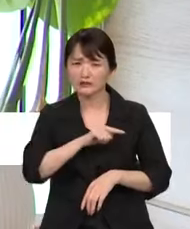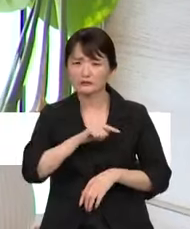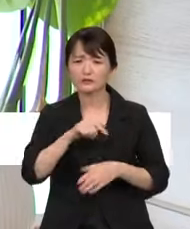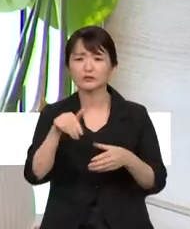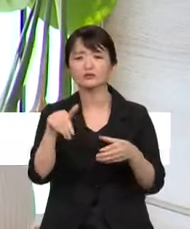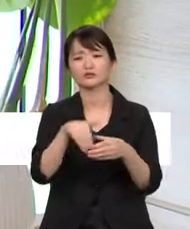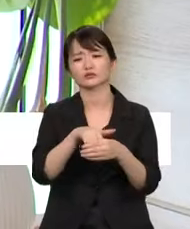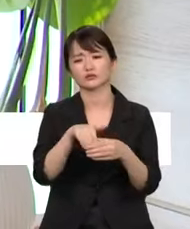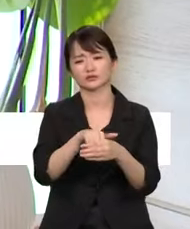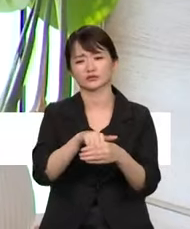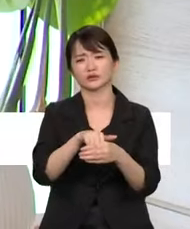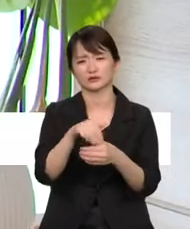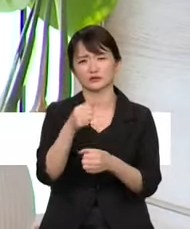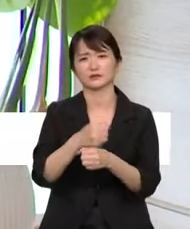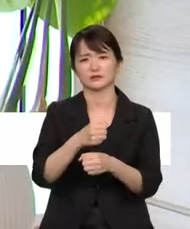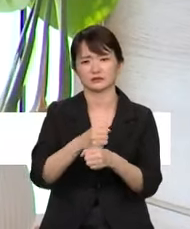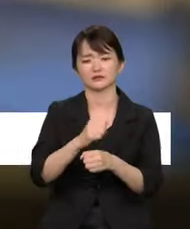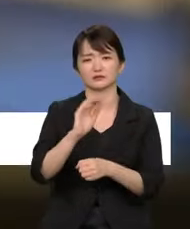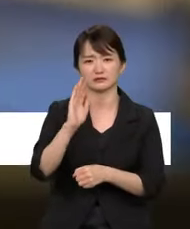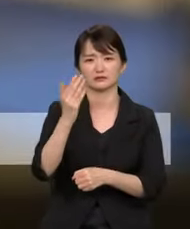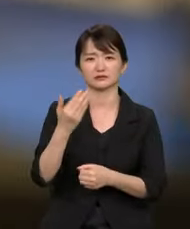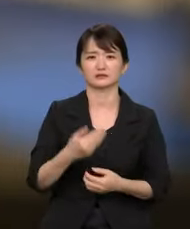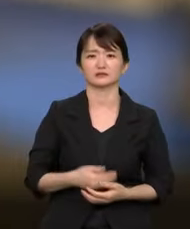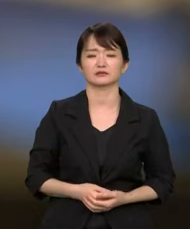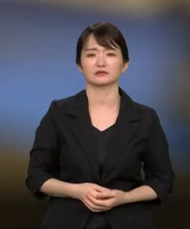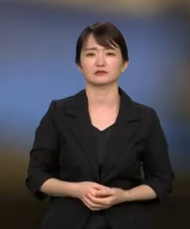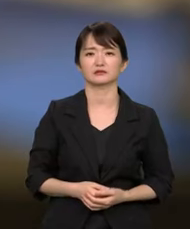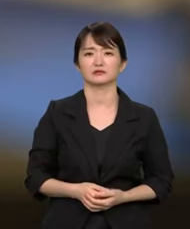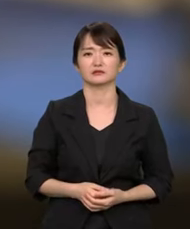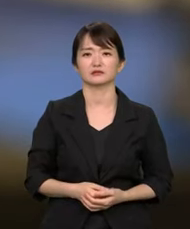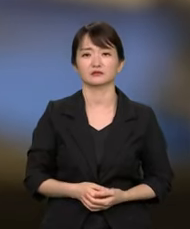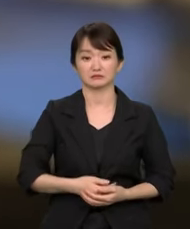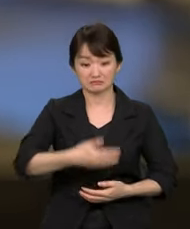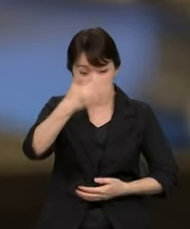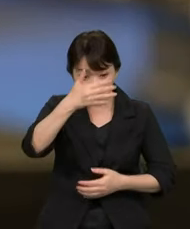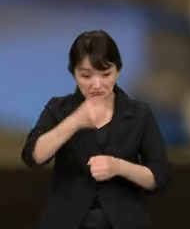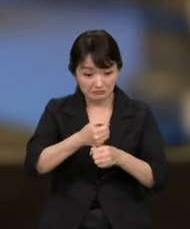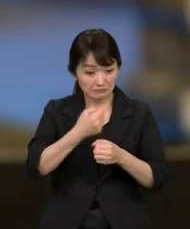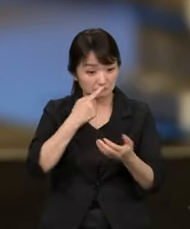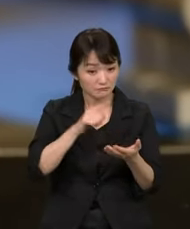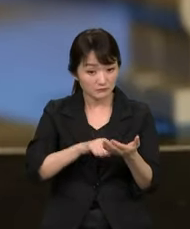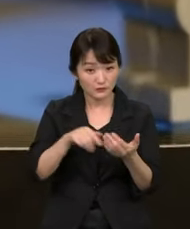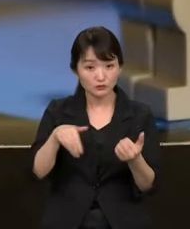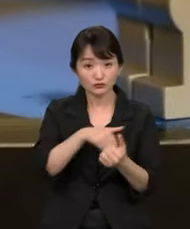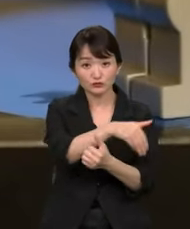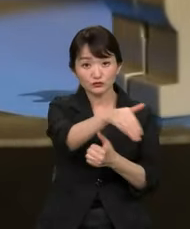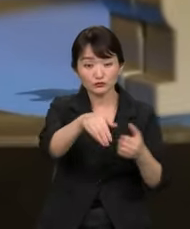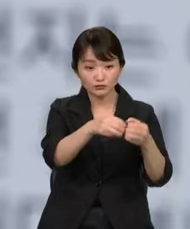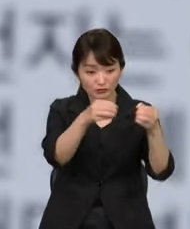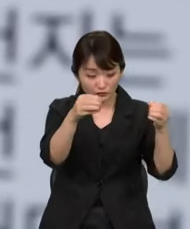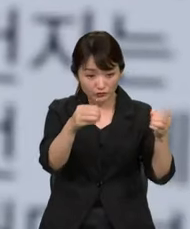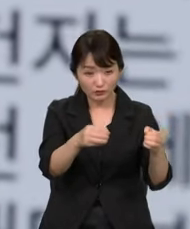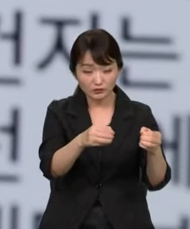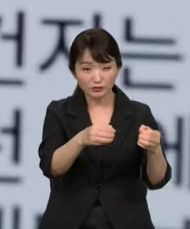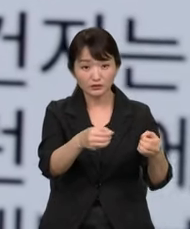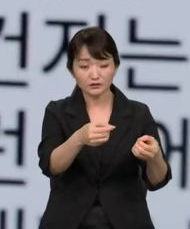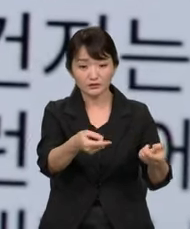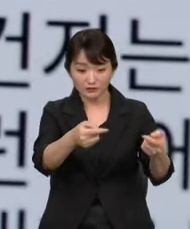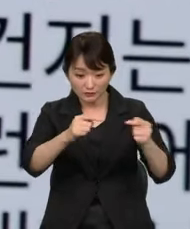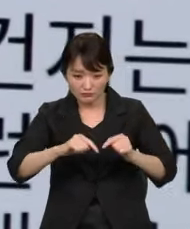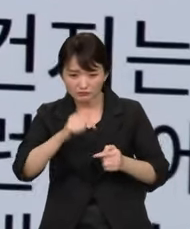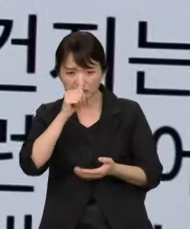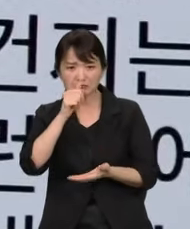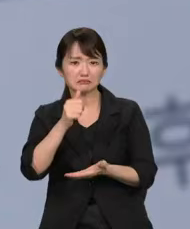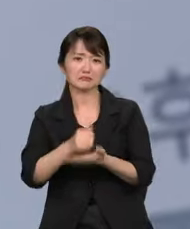문화로 자리 잡았다고 볼 수가 있습니다 쉽게 만들 수 있고 주변 또래들이 집단적으로 참여하다 보니 죄의식은